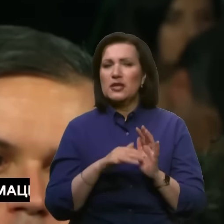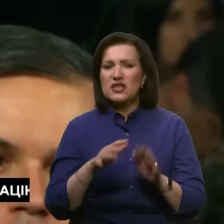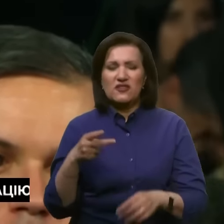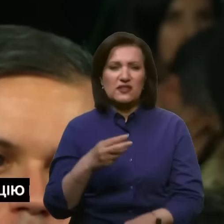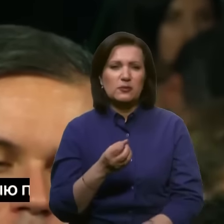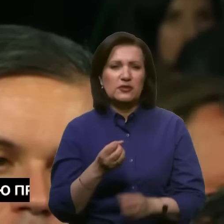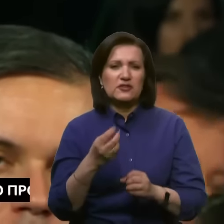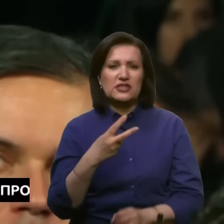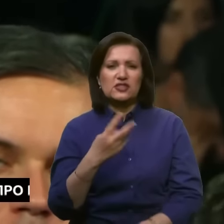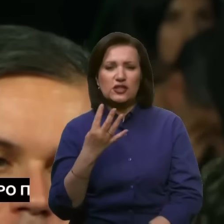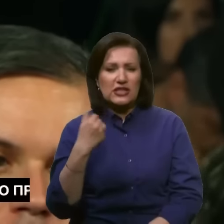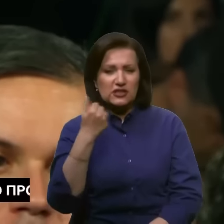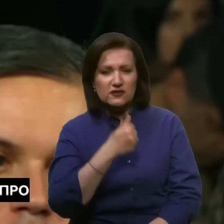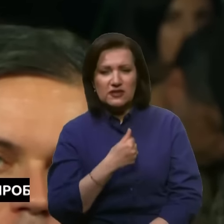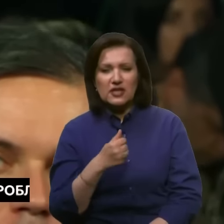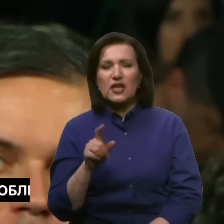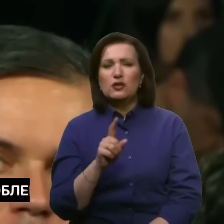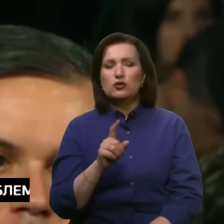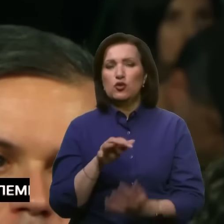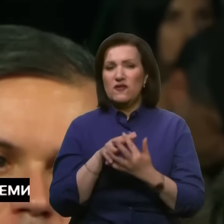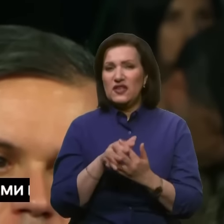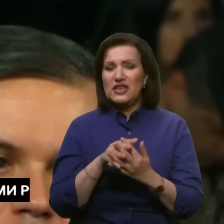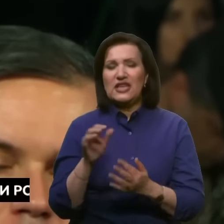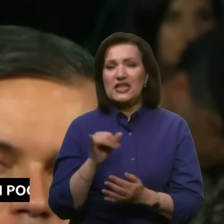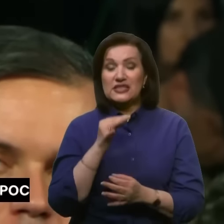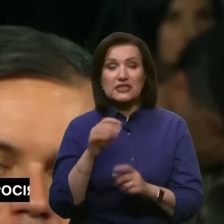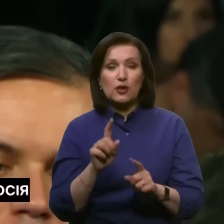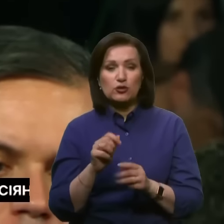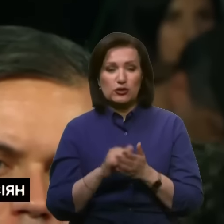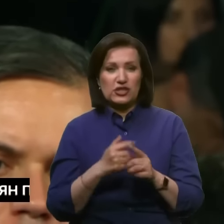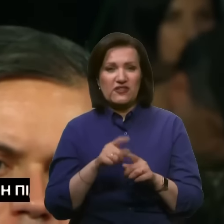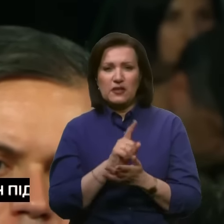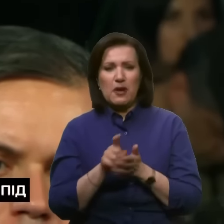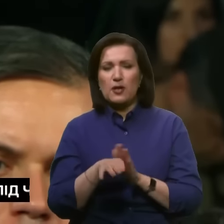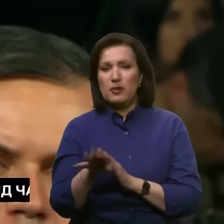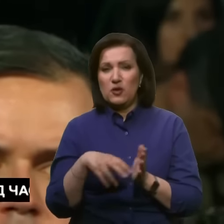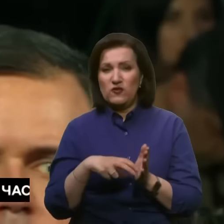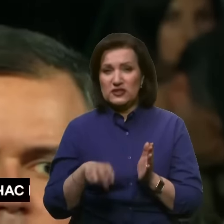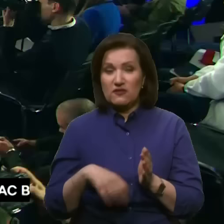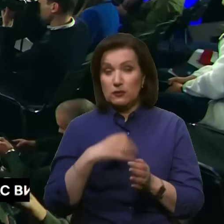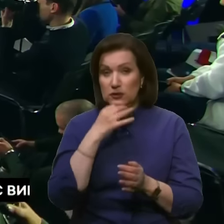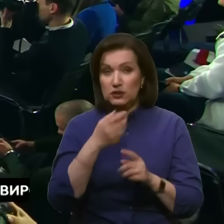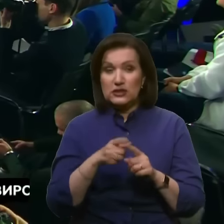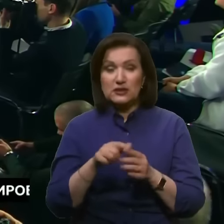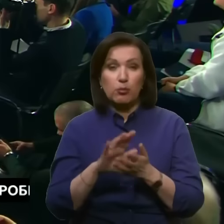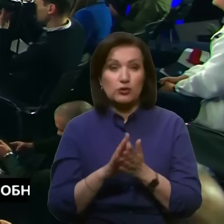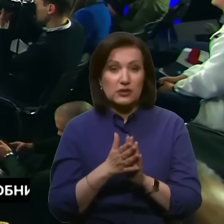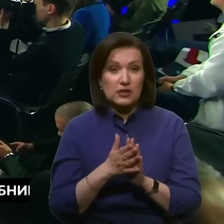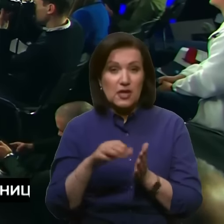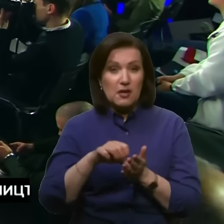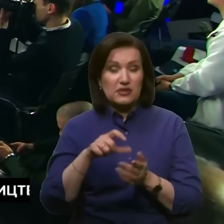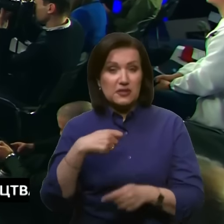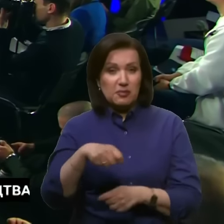на 2024 рік щодо війни. І сказала, що через це він має піти у відставку. Скажіть, ця позиція